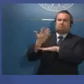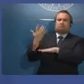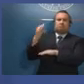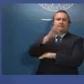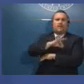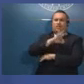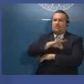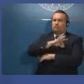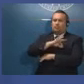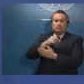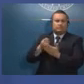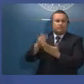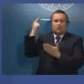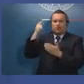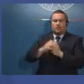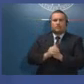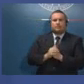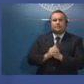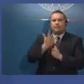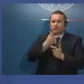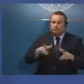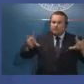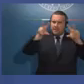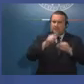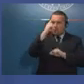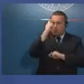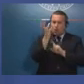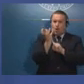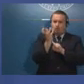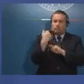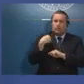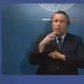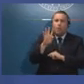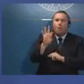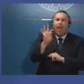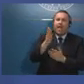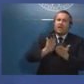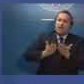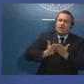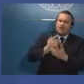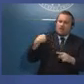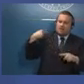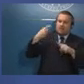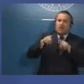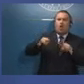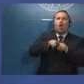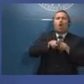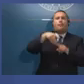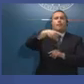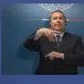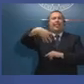eh eh ribadendo il concetto che ho maturato in 40 anni di esperienza come pubblico ministero